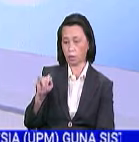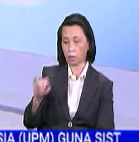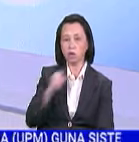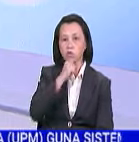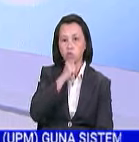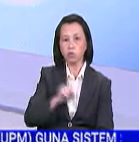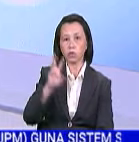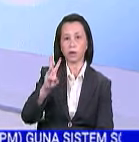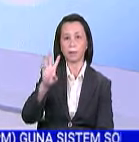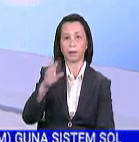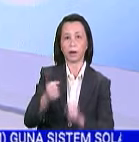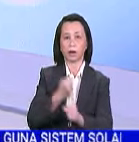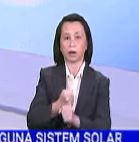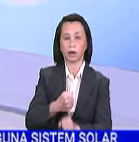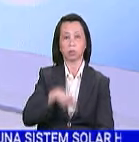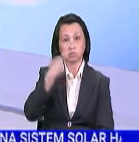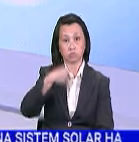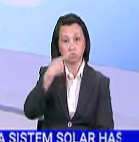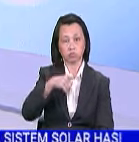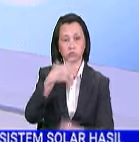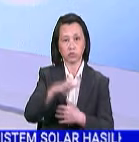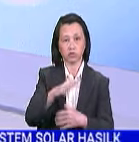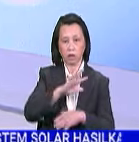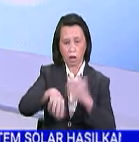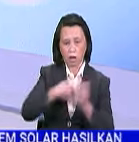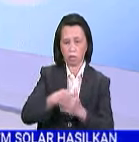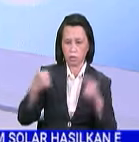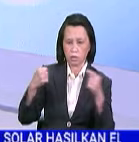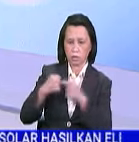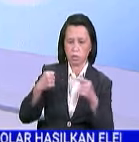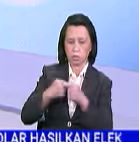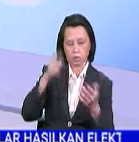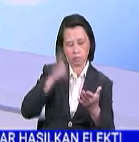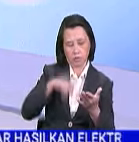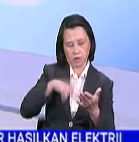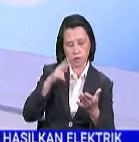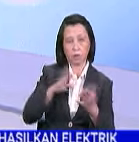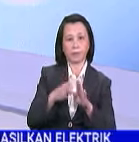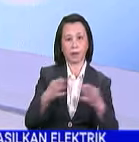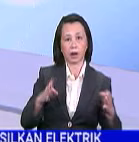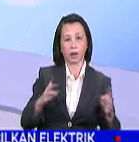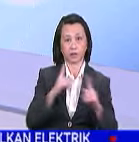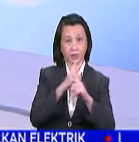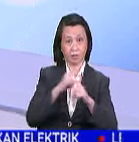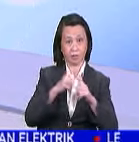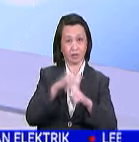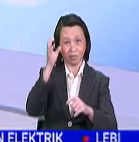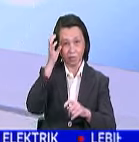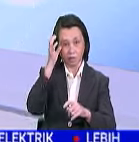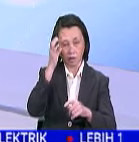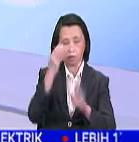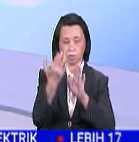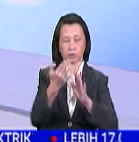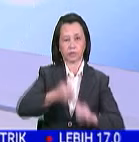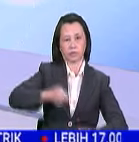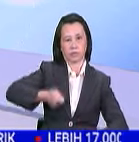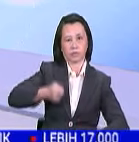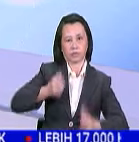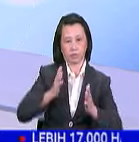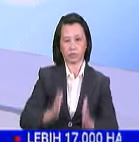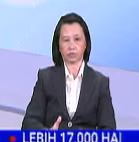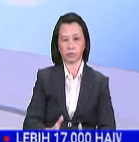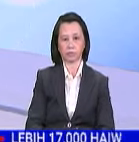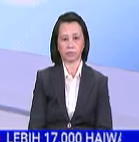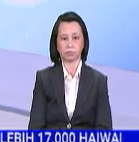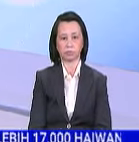64 tahun, membuat pengakuan itu selepas kesemua pertuduhan dibacakan dalam bahasa Mandarin di hadapan Hakim Diana Muhammad